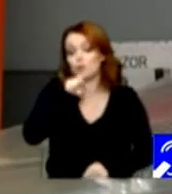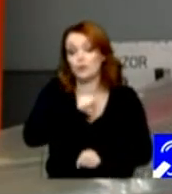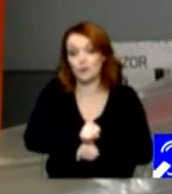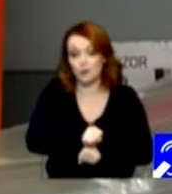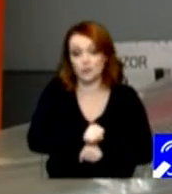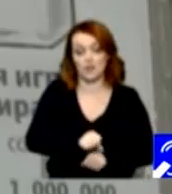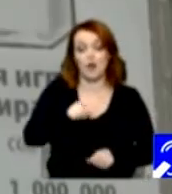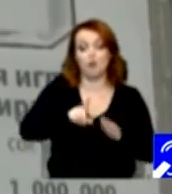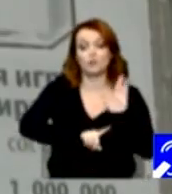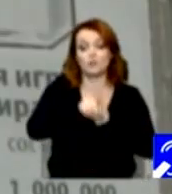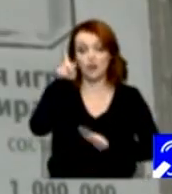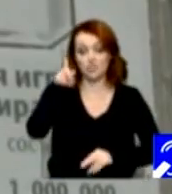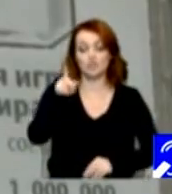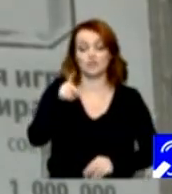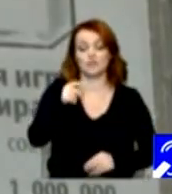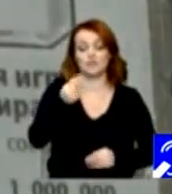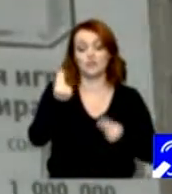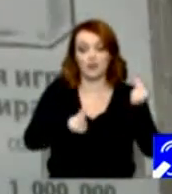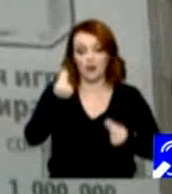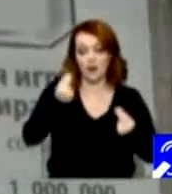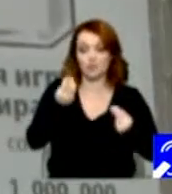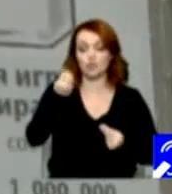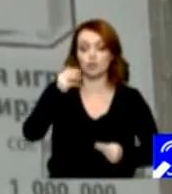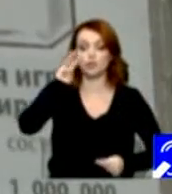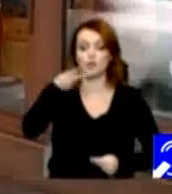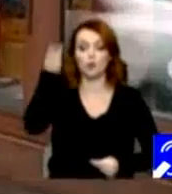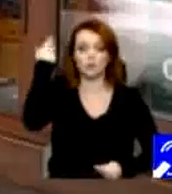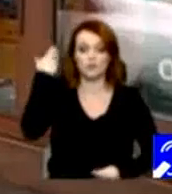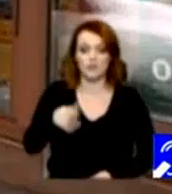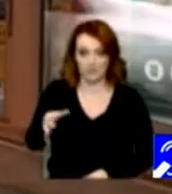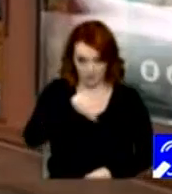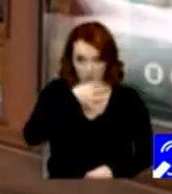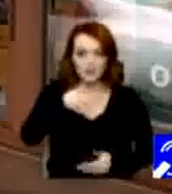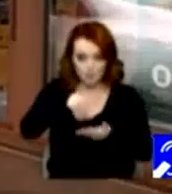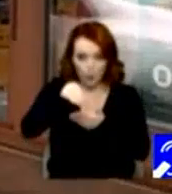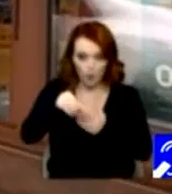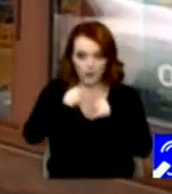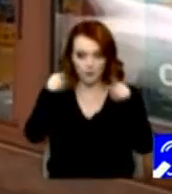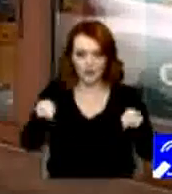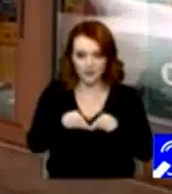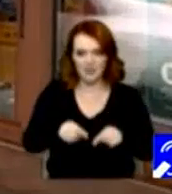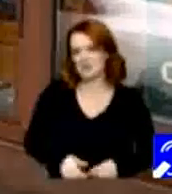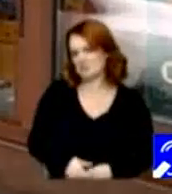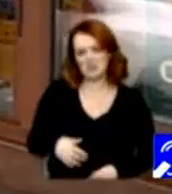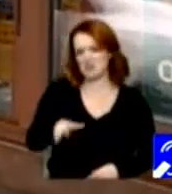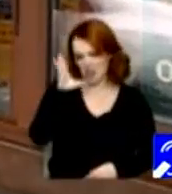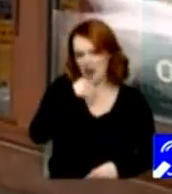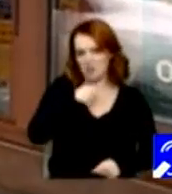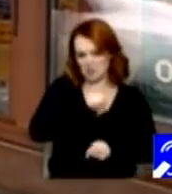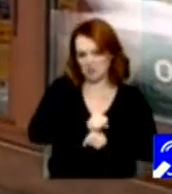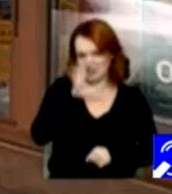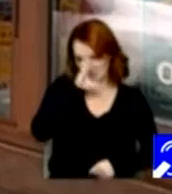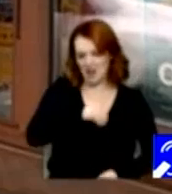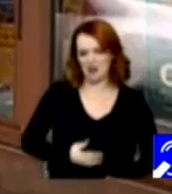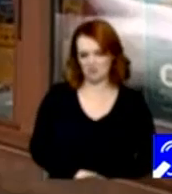în urmă cu trei ani dar nu vede în asta o problemă sunteti dependenti de jocurile de noroc sau nu Eu cred că nu așa